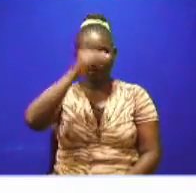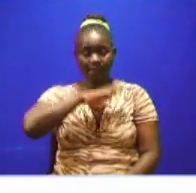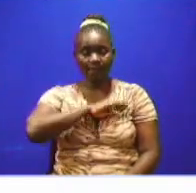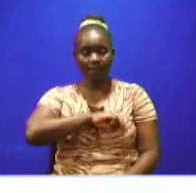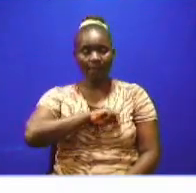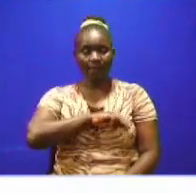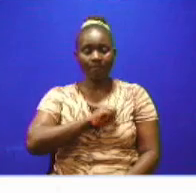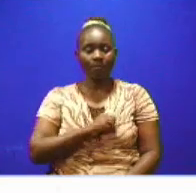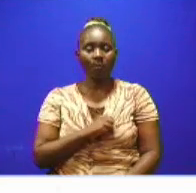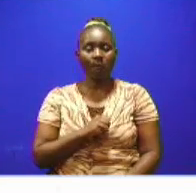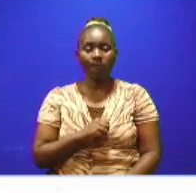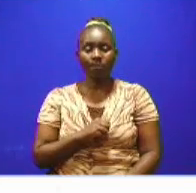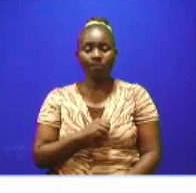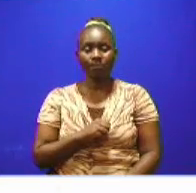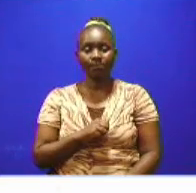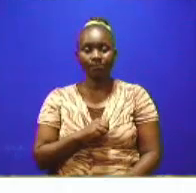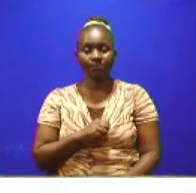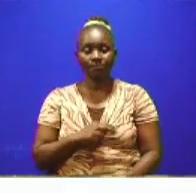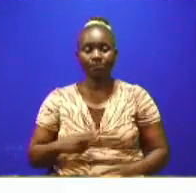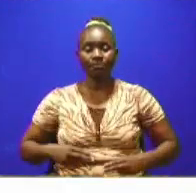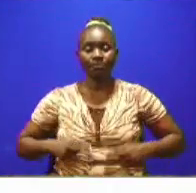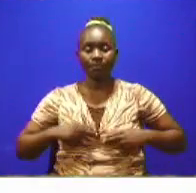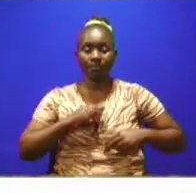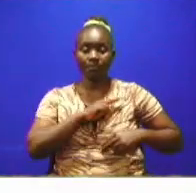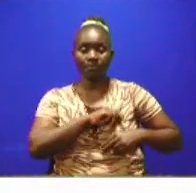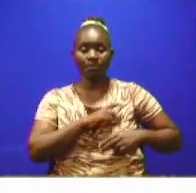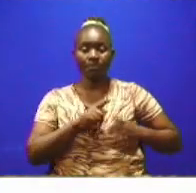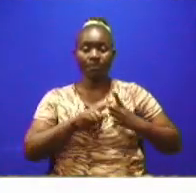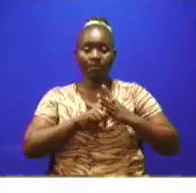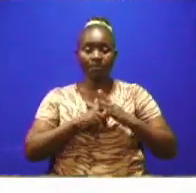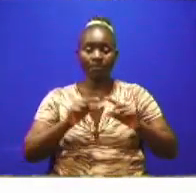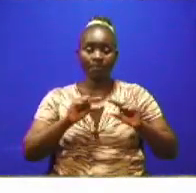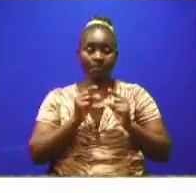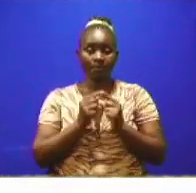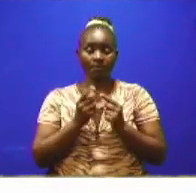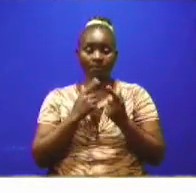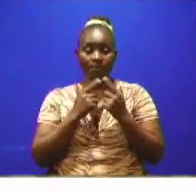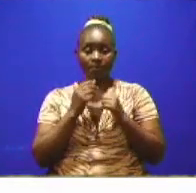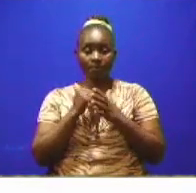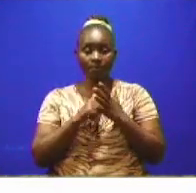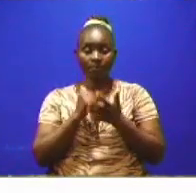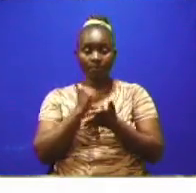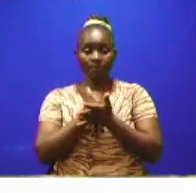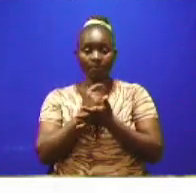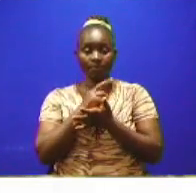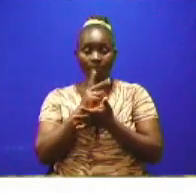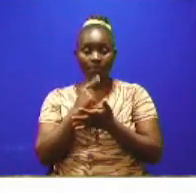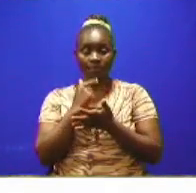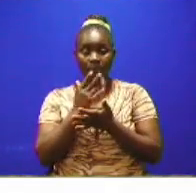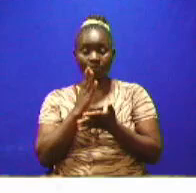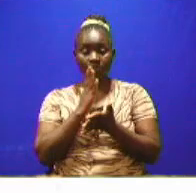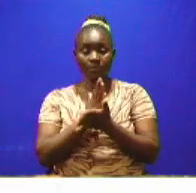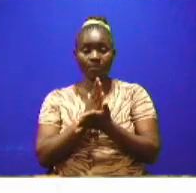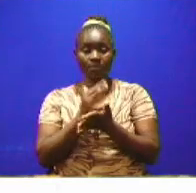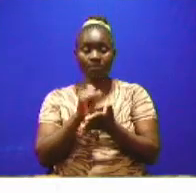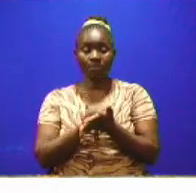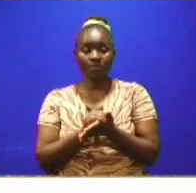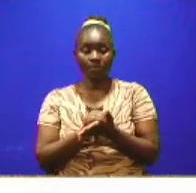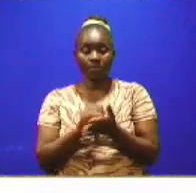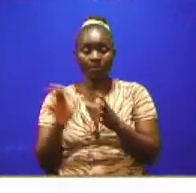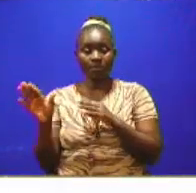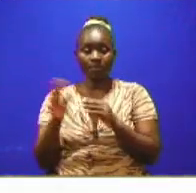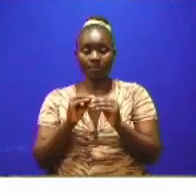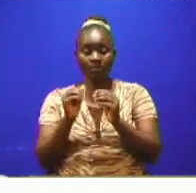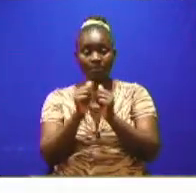Diaspora to Village Health Mission abachaki bekiombe kiyoko kwana na Ndezi TV. Niko bati ababu na niko bachite amu